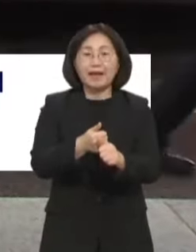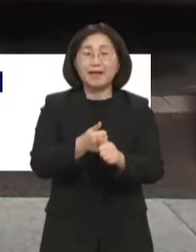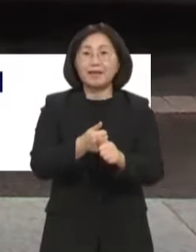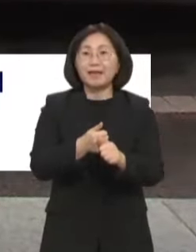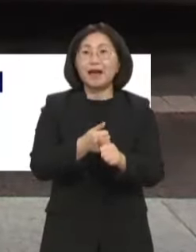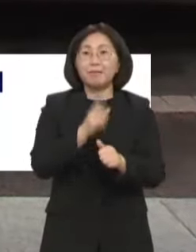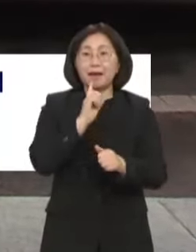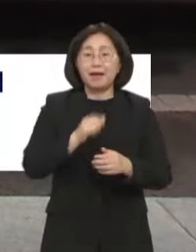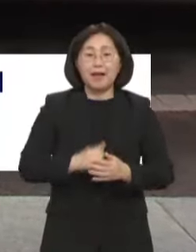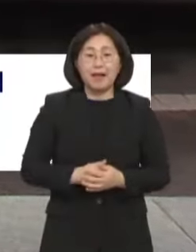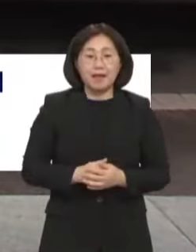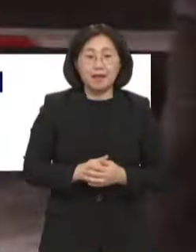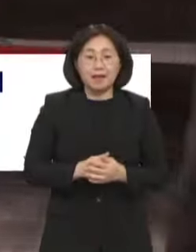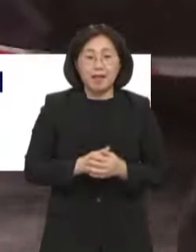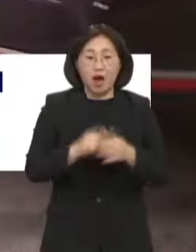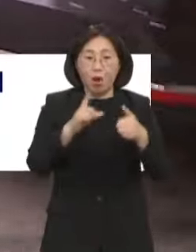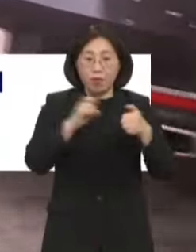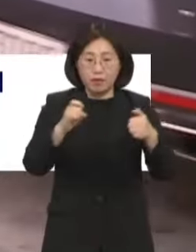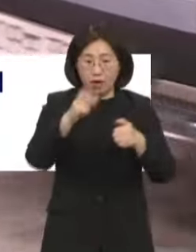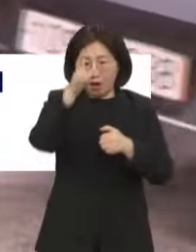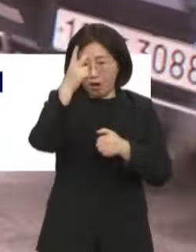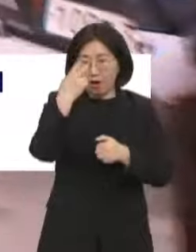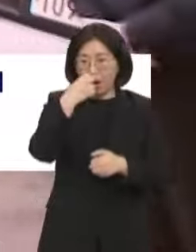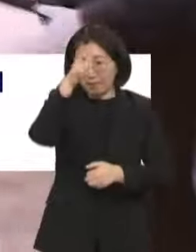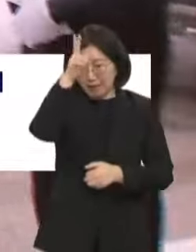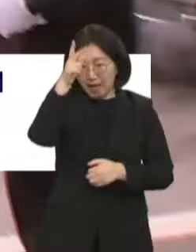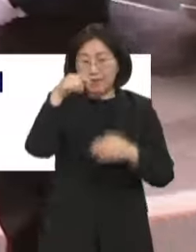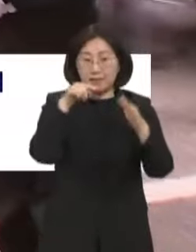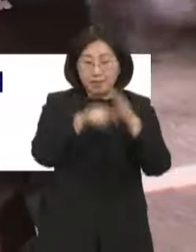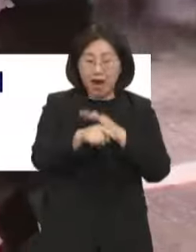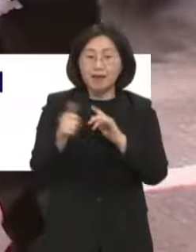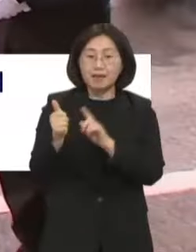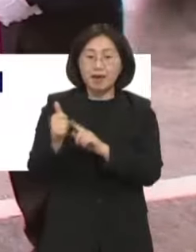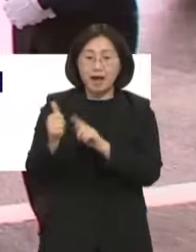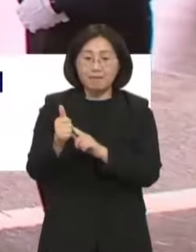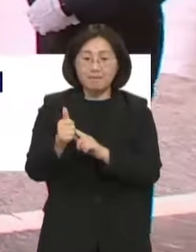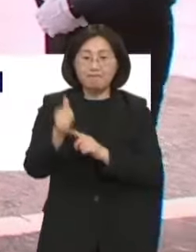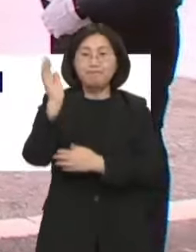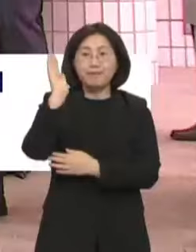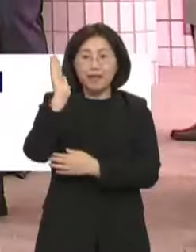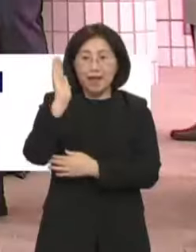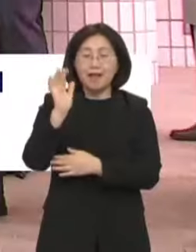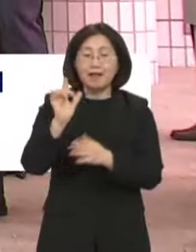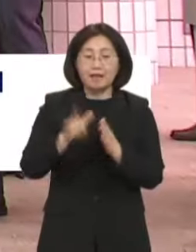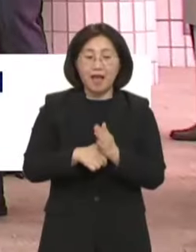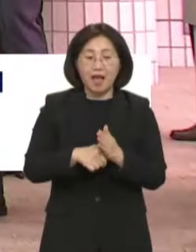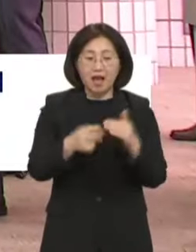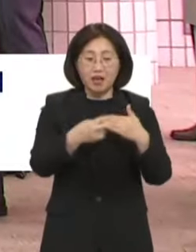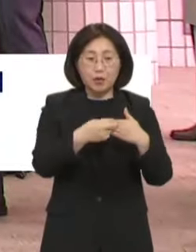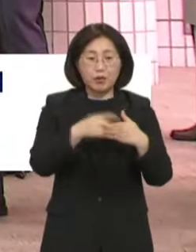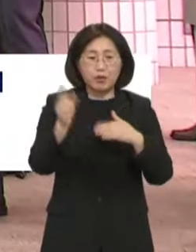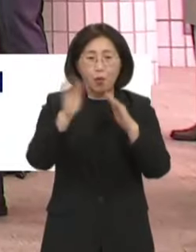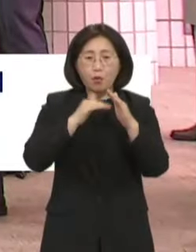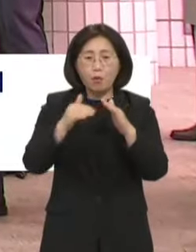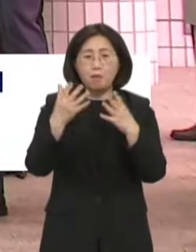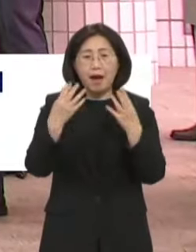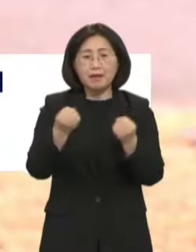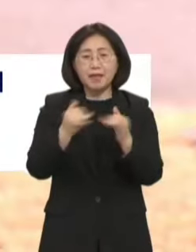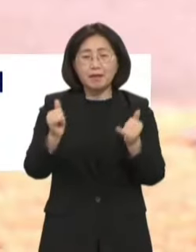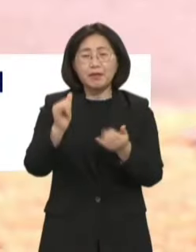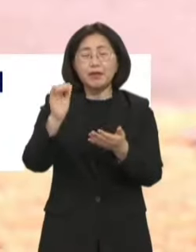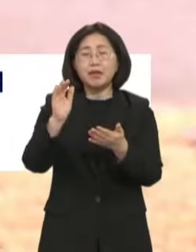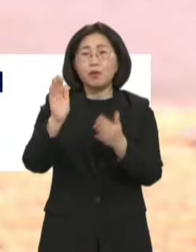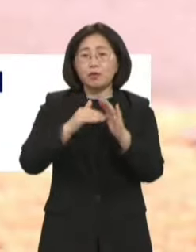홍성 지청을 경차 방문한이 총장은 취재진들과의 약식 기자 회견에서 의료는 공공제 이기에 공백이